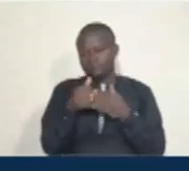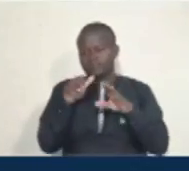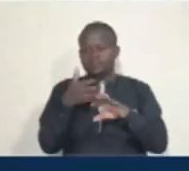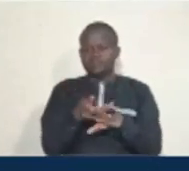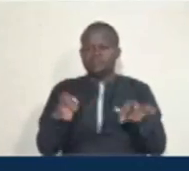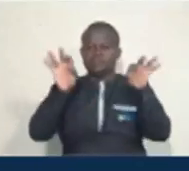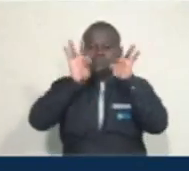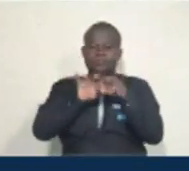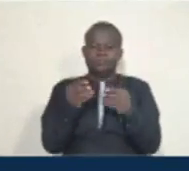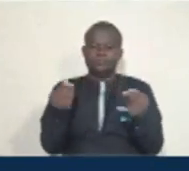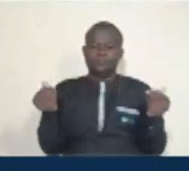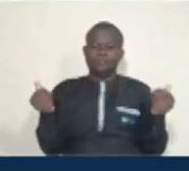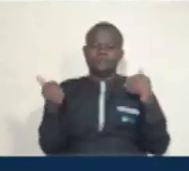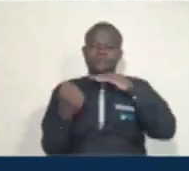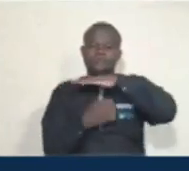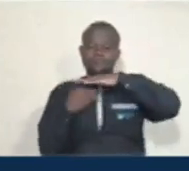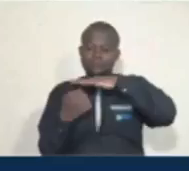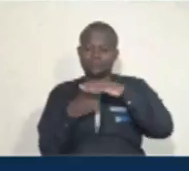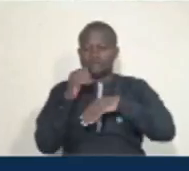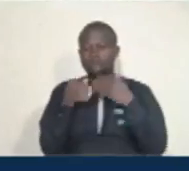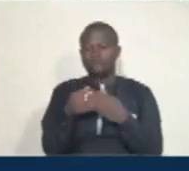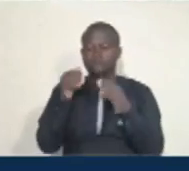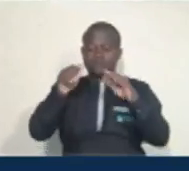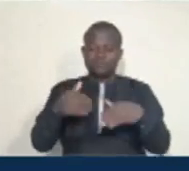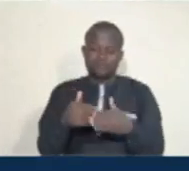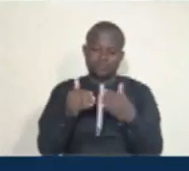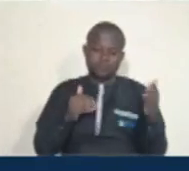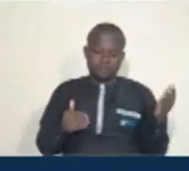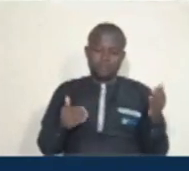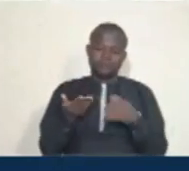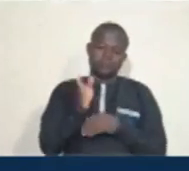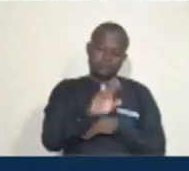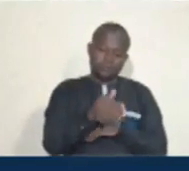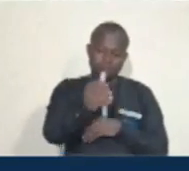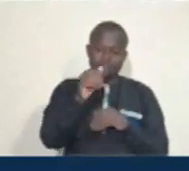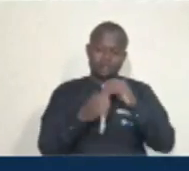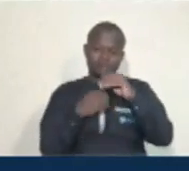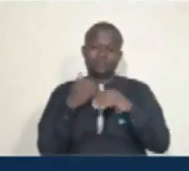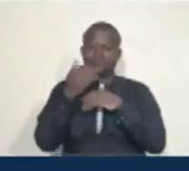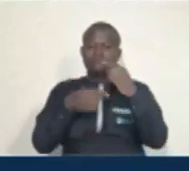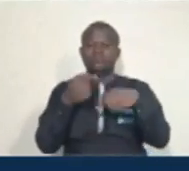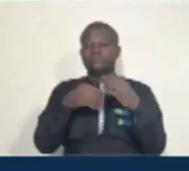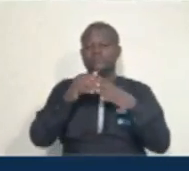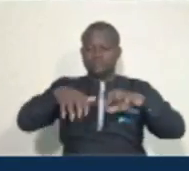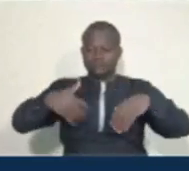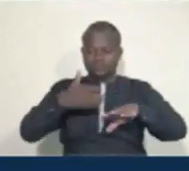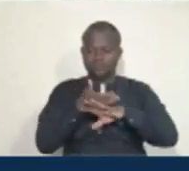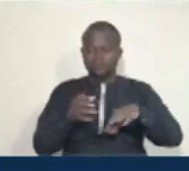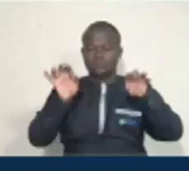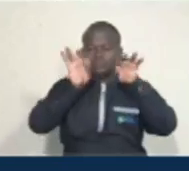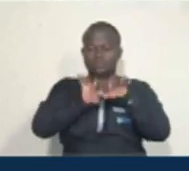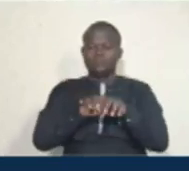y'agaciro bwangije ibidukikije, abacukura nibabanze basubiranye ibyo bidukikije, babone gukomeza gucukura. Ni